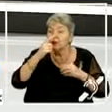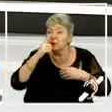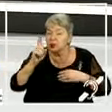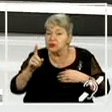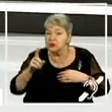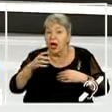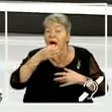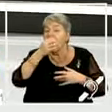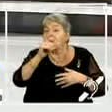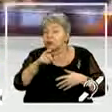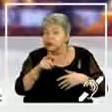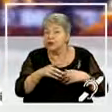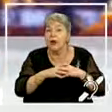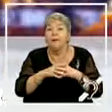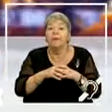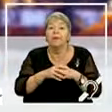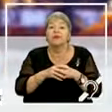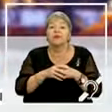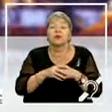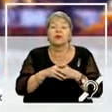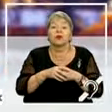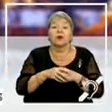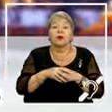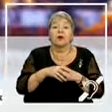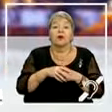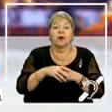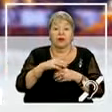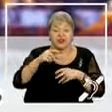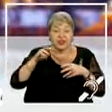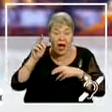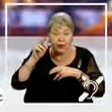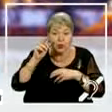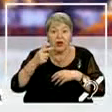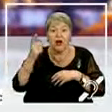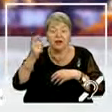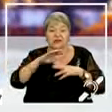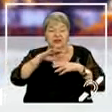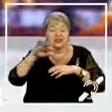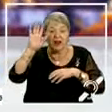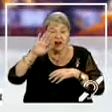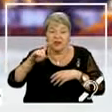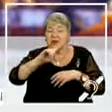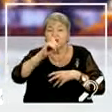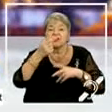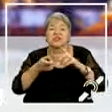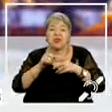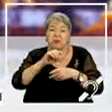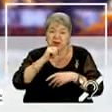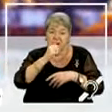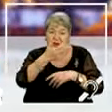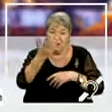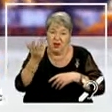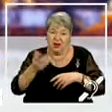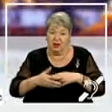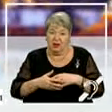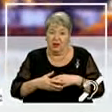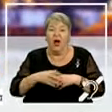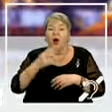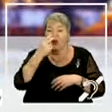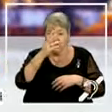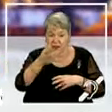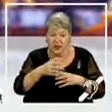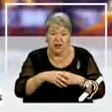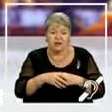Dmitri Peskov, declara în fața jurnaliștilor ruși că tancurile occidentale nu vor schimba nimic. Am spus în mod repetat că